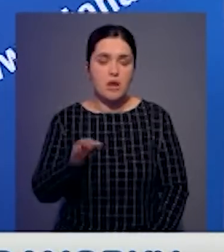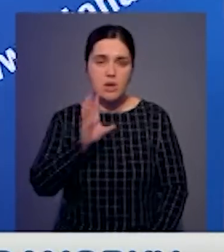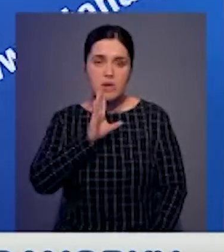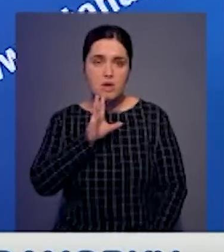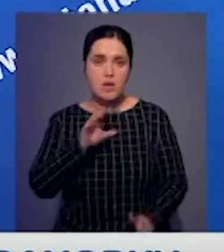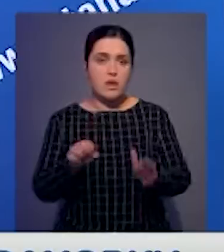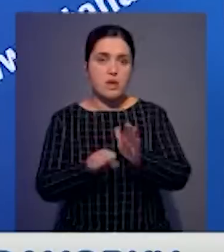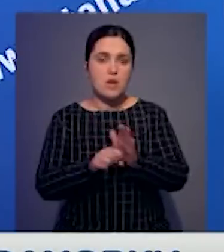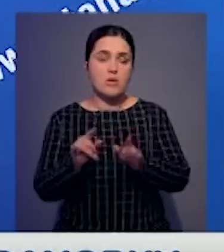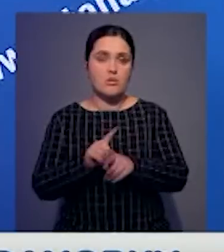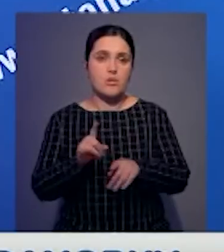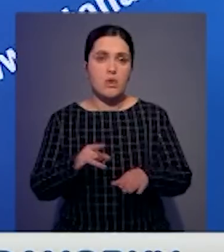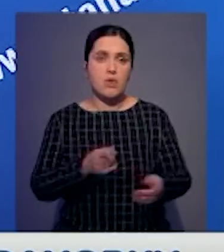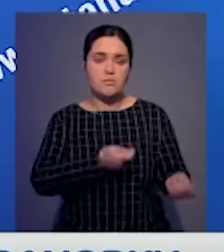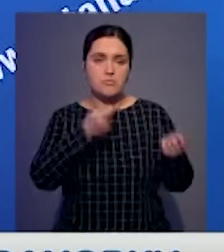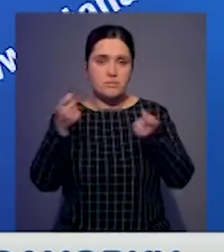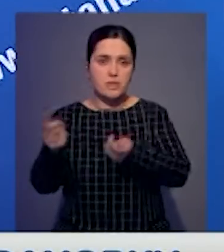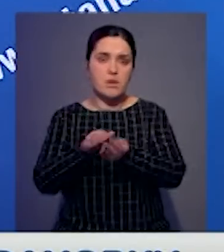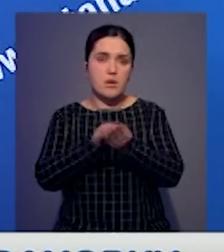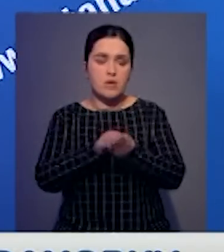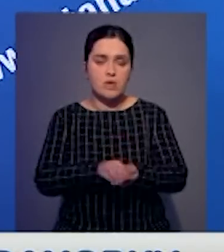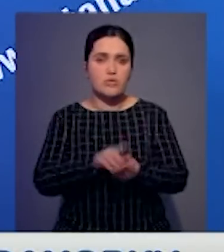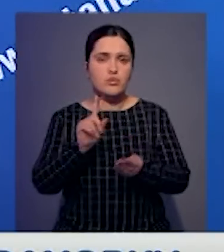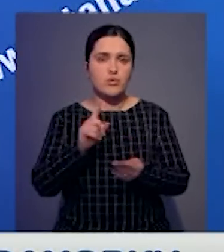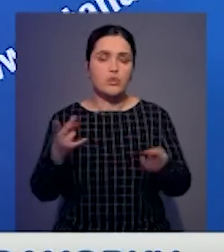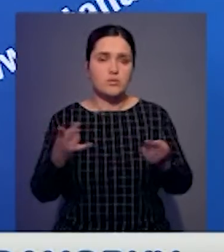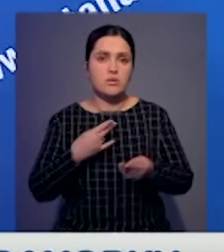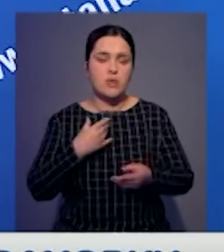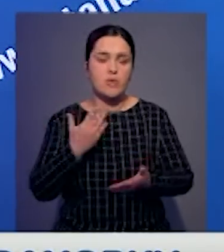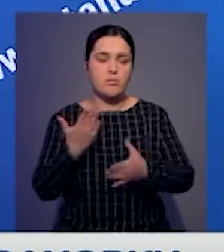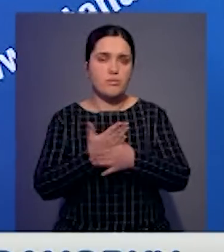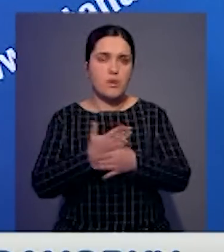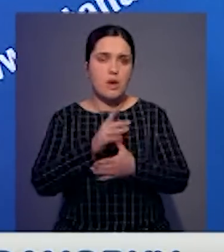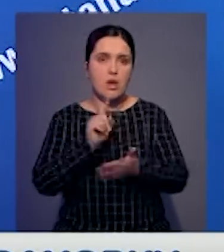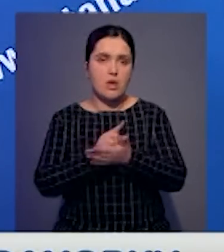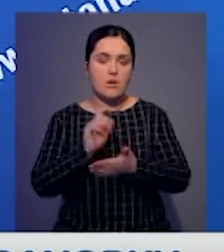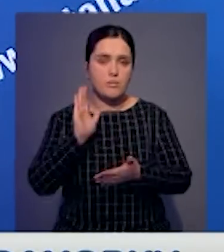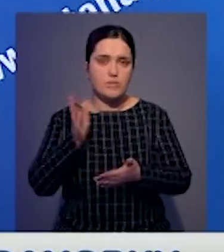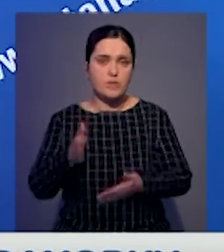есть вопросы транспортировки, все, что необходимо будет, это мы уже окажем.